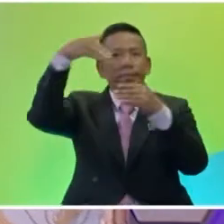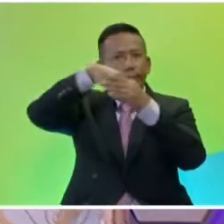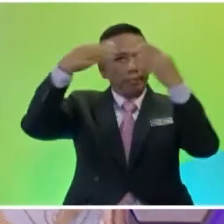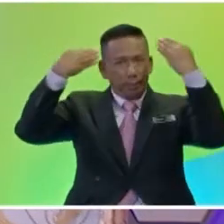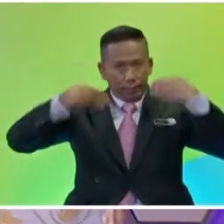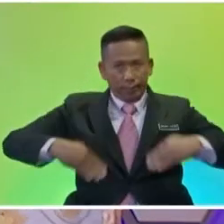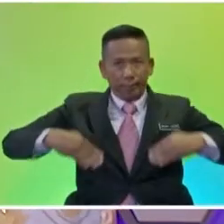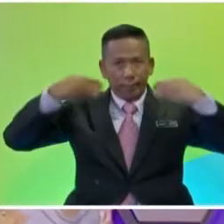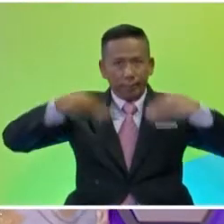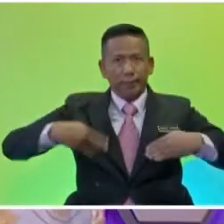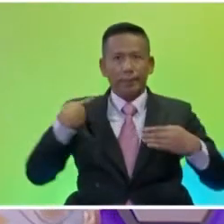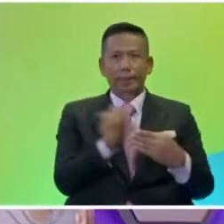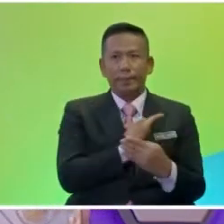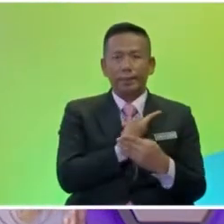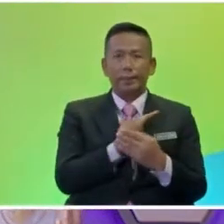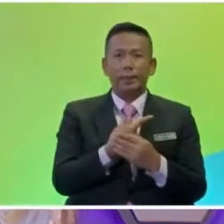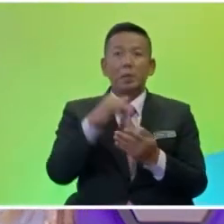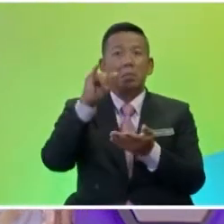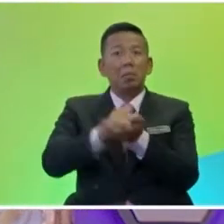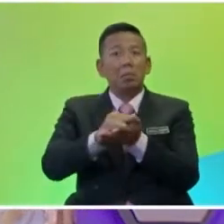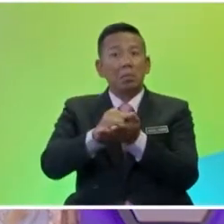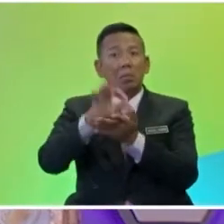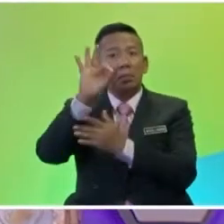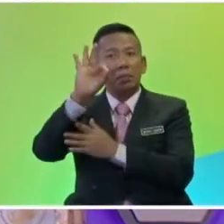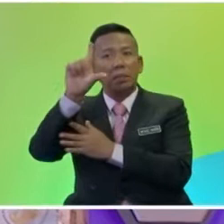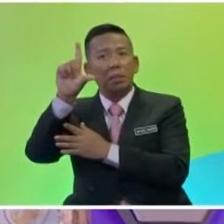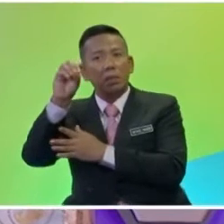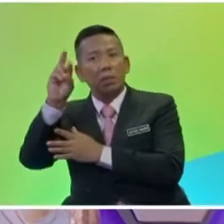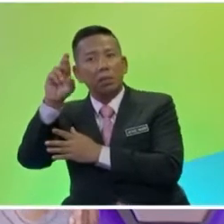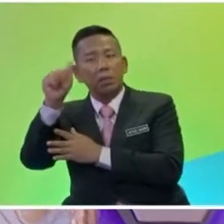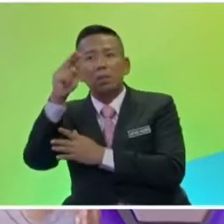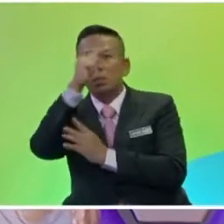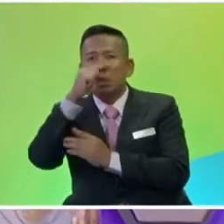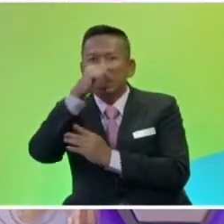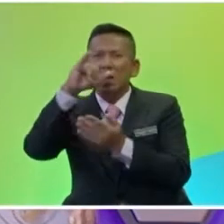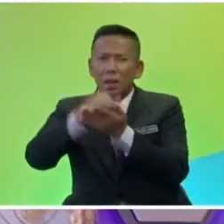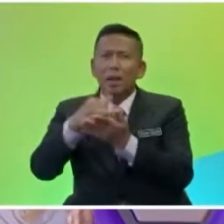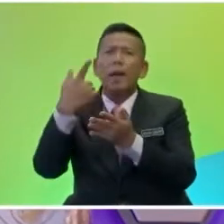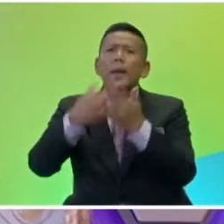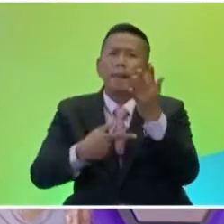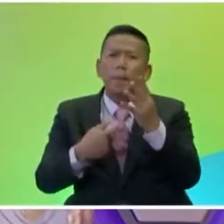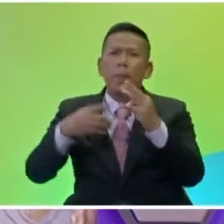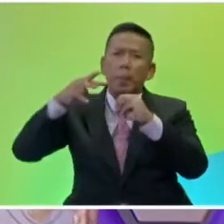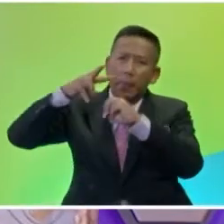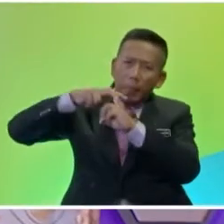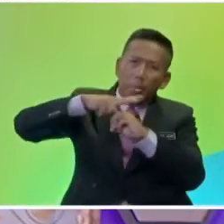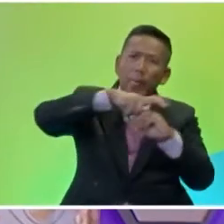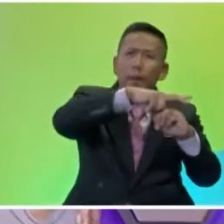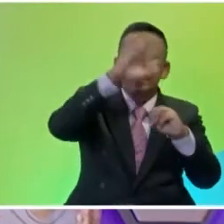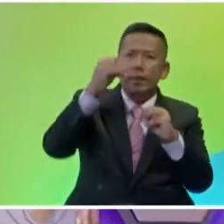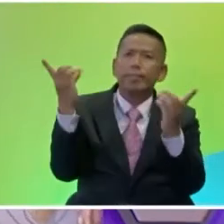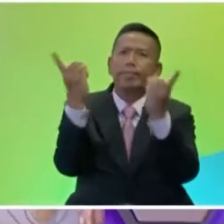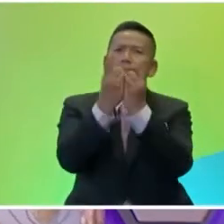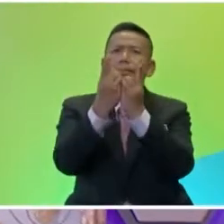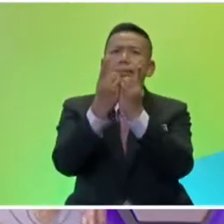Oh oke itu adalah flora normal flora Noma ini merupakan mikroorganisme yang ditemukan pada